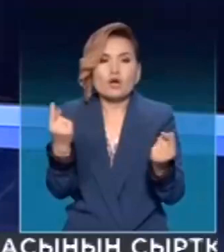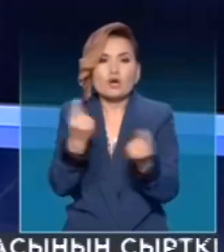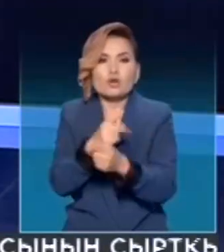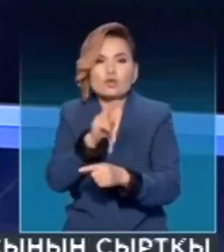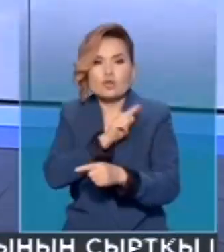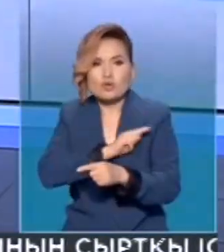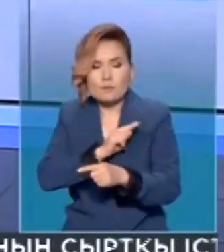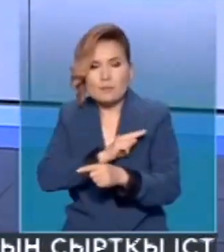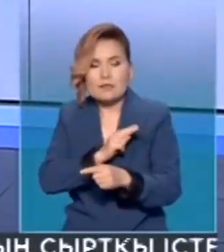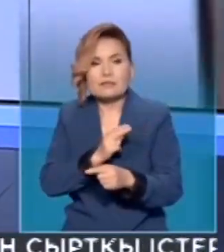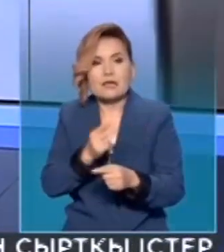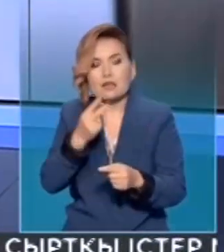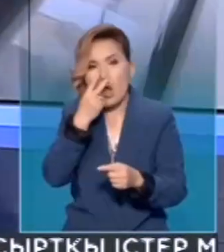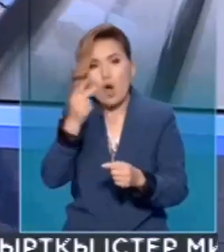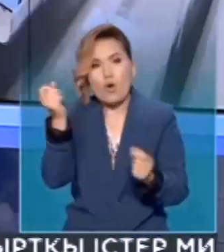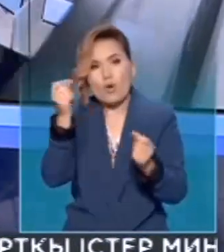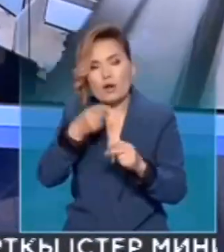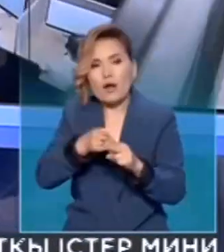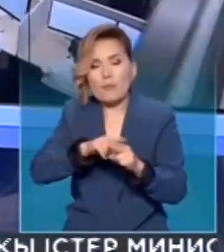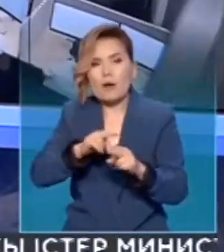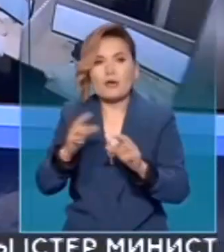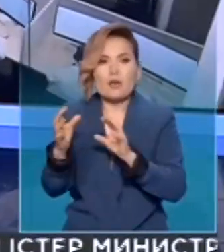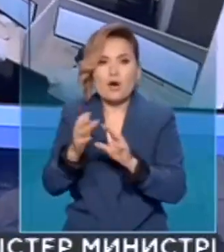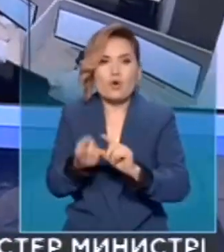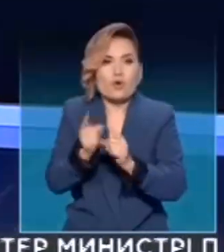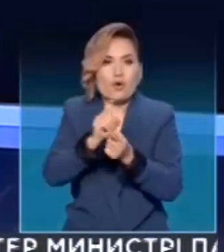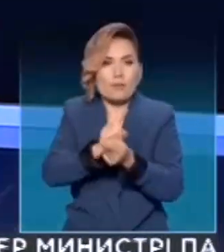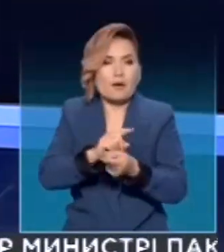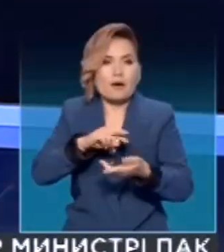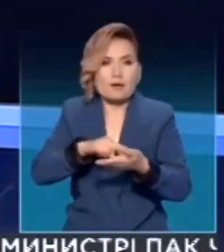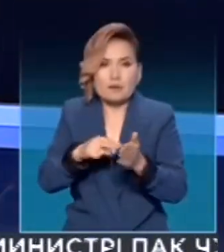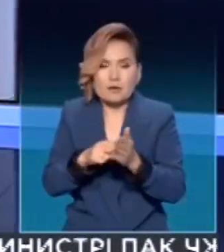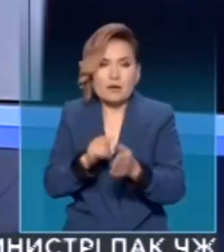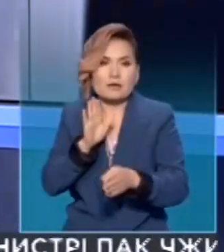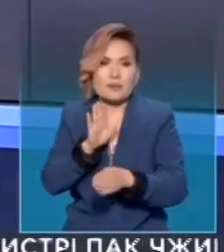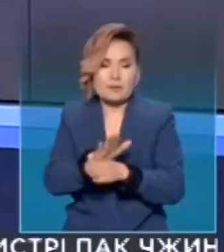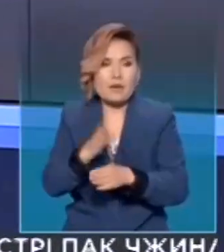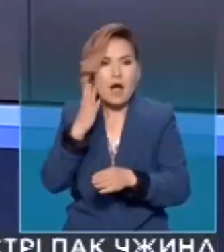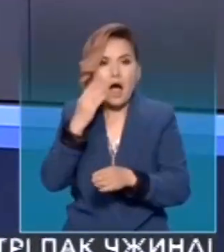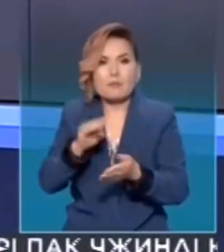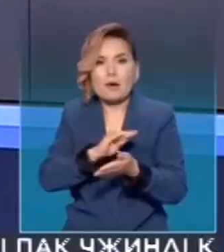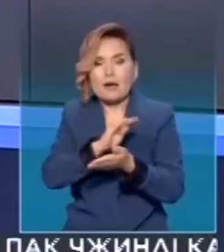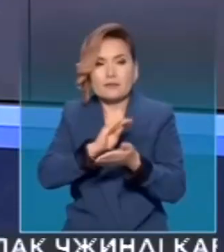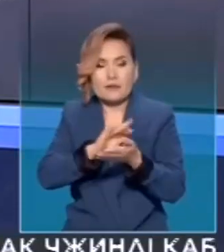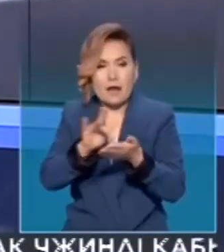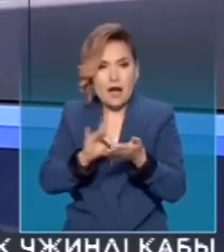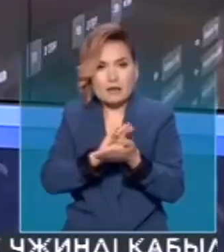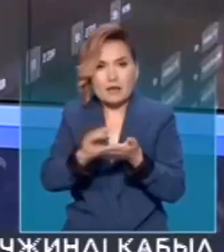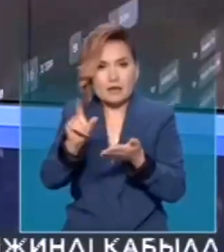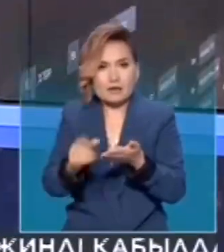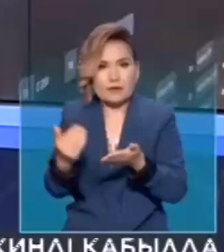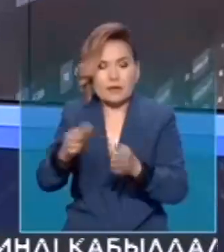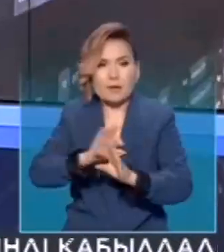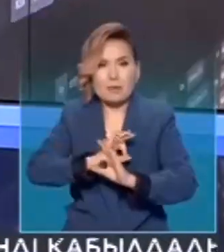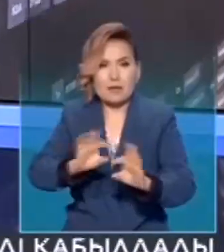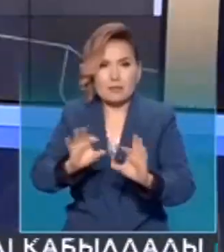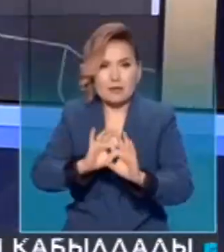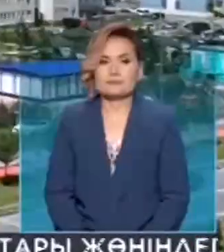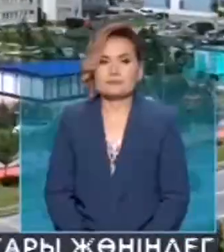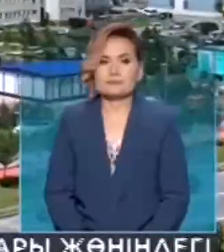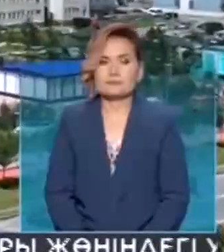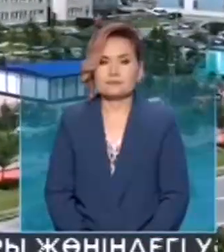танысып, осы саланы одан әрі реформалауда тапсырды. Алматыдан әріптесім Досжан Маратұлы тарқатып